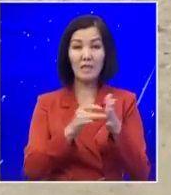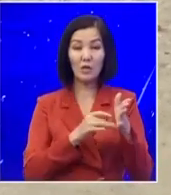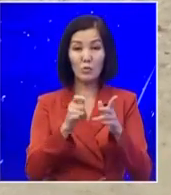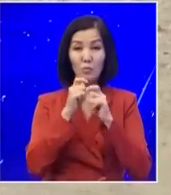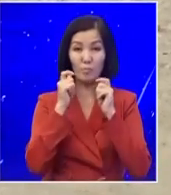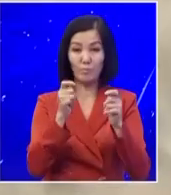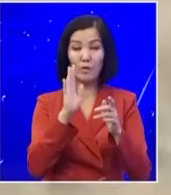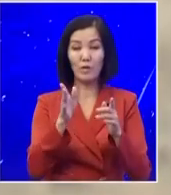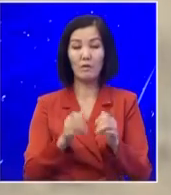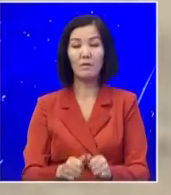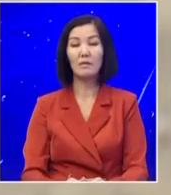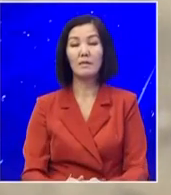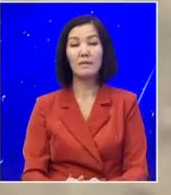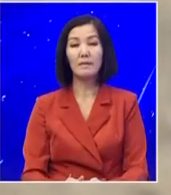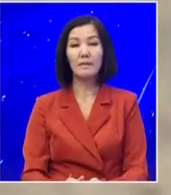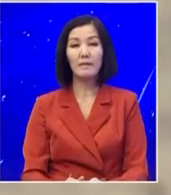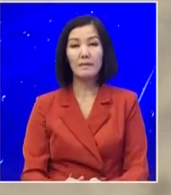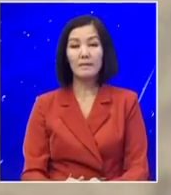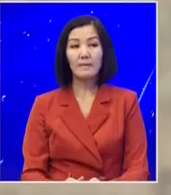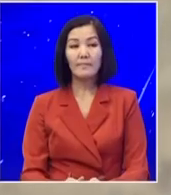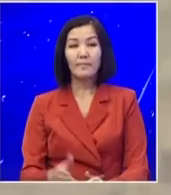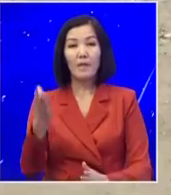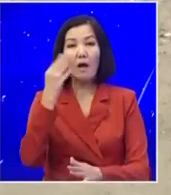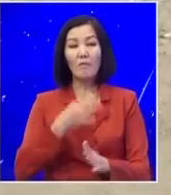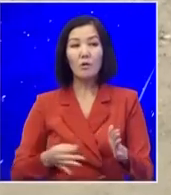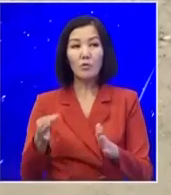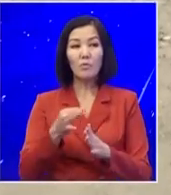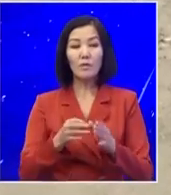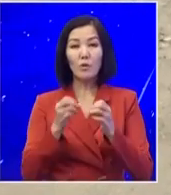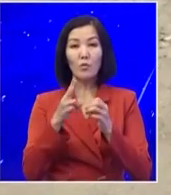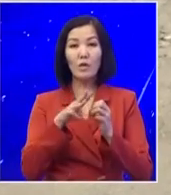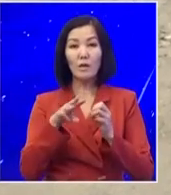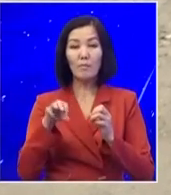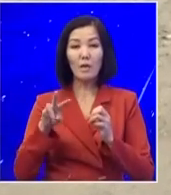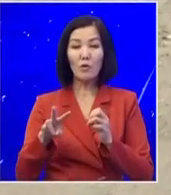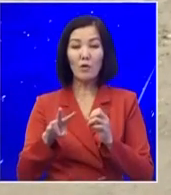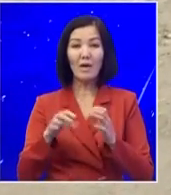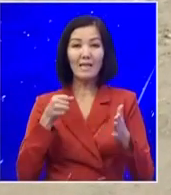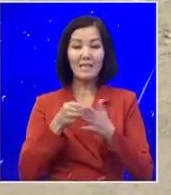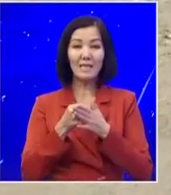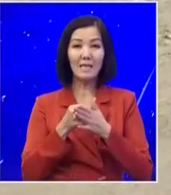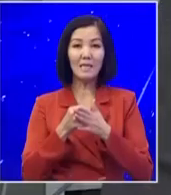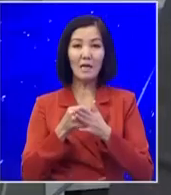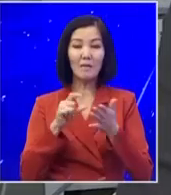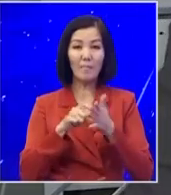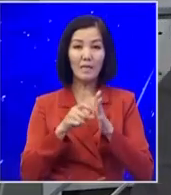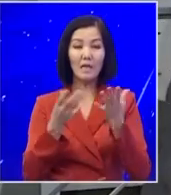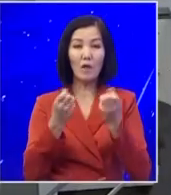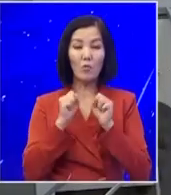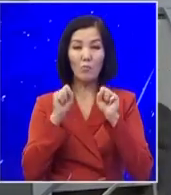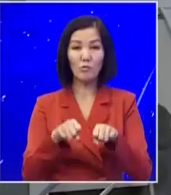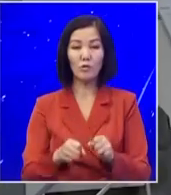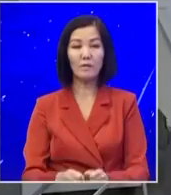яғни пәтерді алуға мүмкіндік өте көп. Алматы облысында 12 миллионға дейінгі пәтер алуға құқығыңыз болады. На